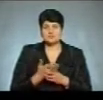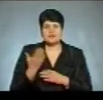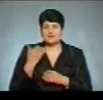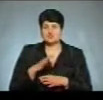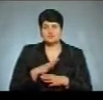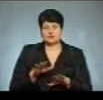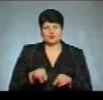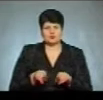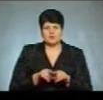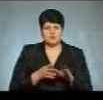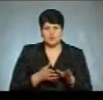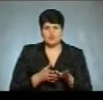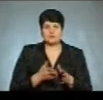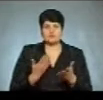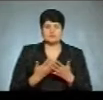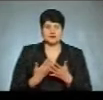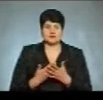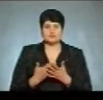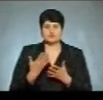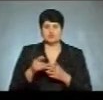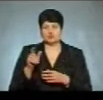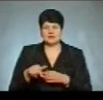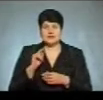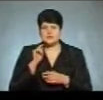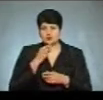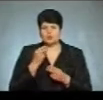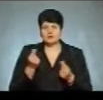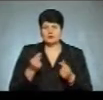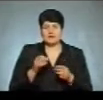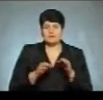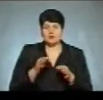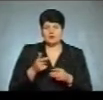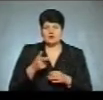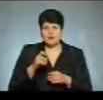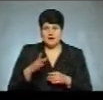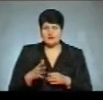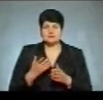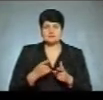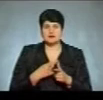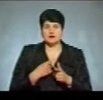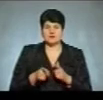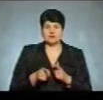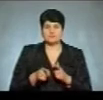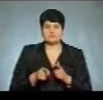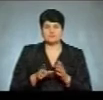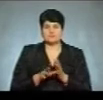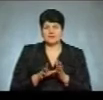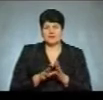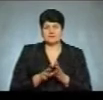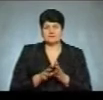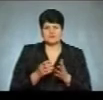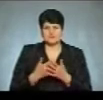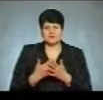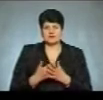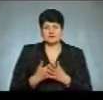було такого. Раніше, якщо, наприклад, людина зекономила кошти на природньому газі або зекономила на електроенергії, енергії на одному виду послуг, якщо є